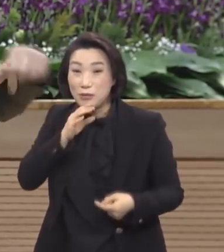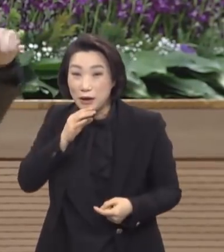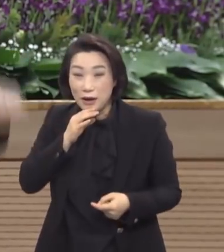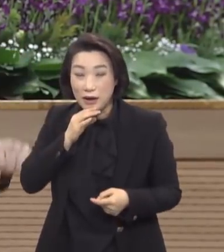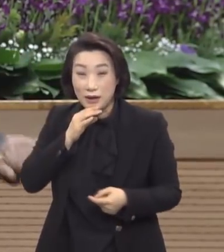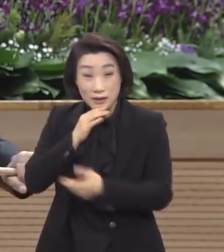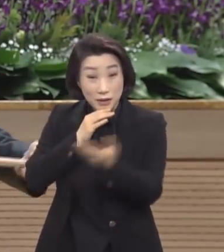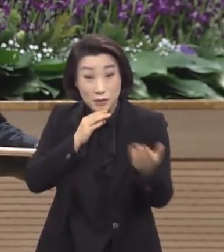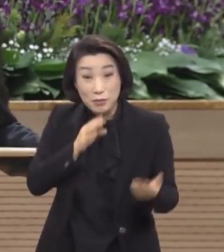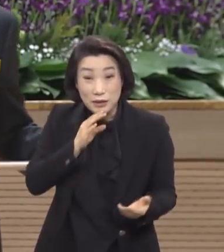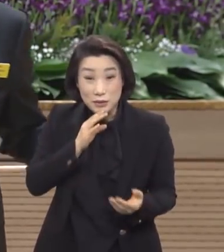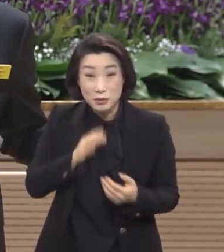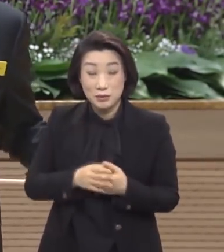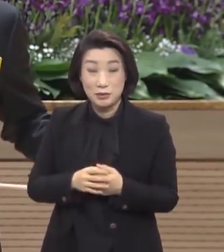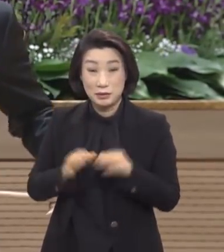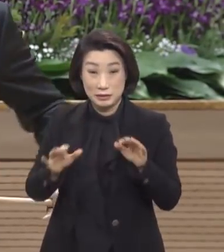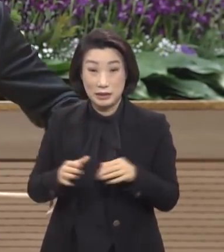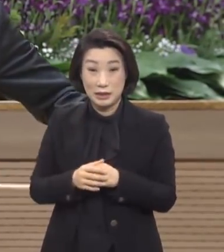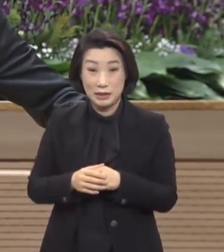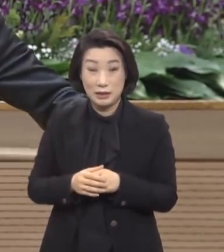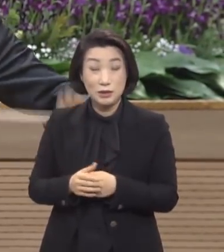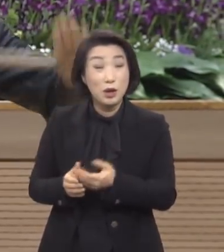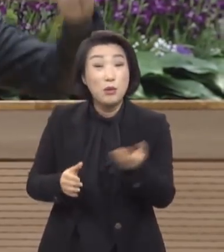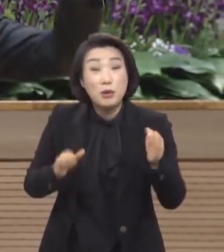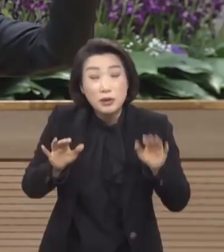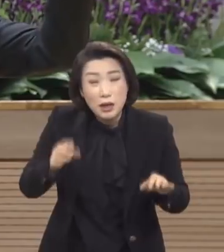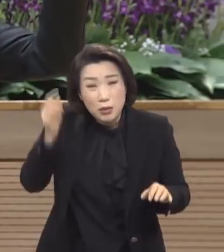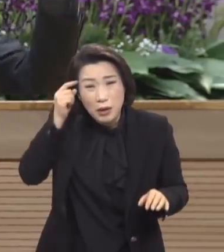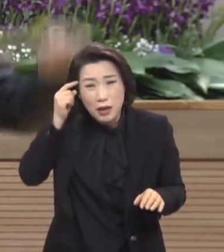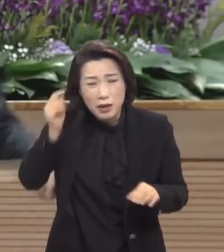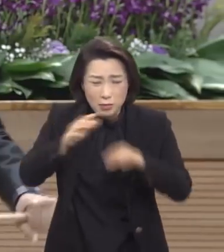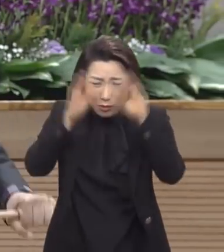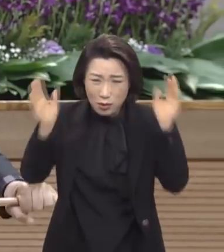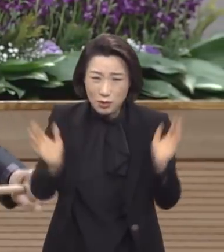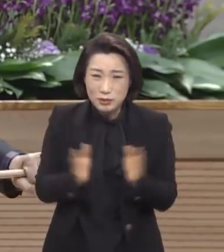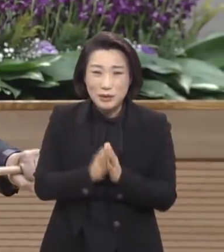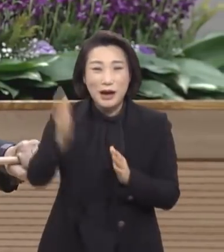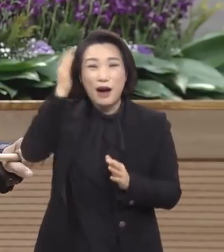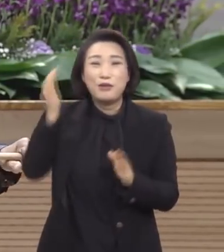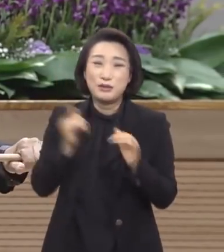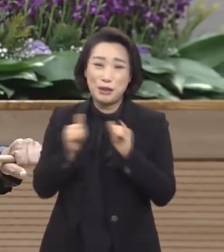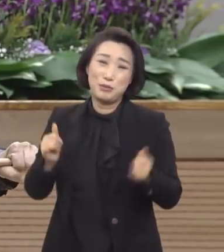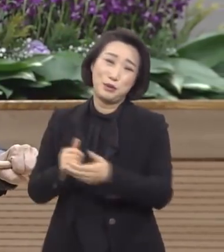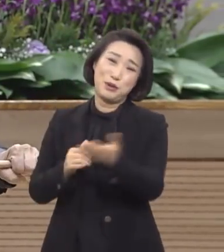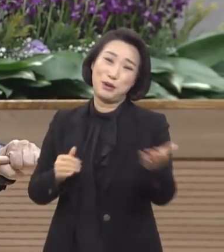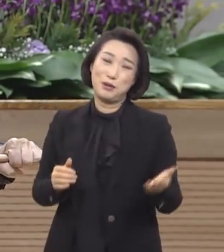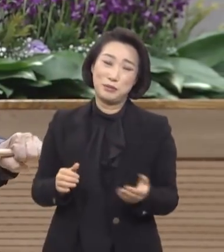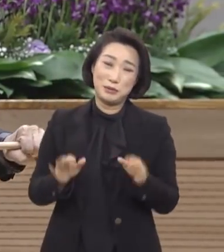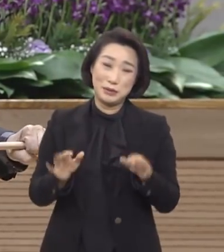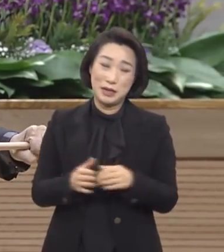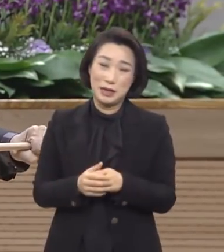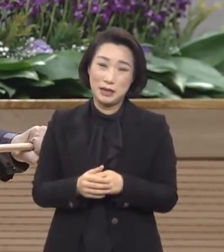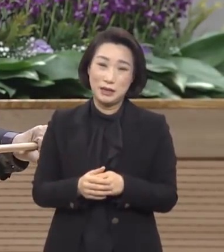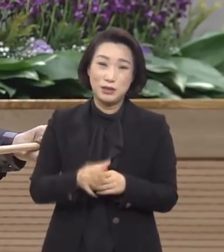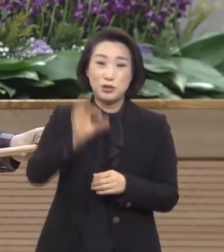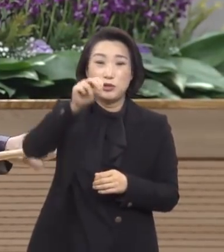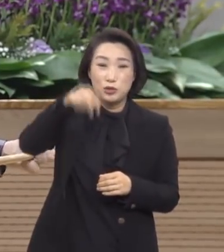해가 바뀌는데 뭐 때문에 모든 대한민국 사람들이